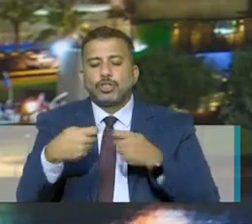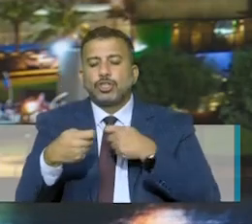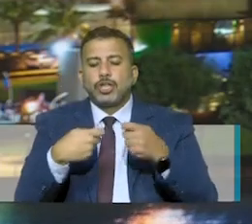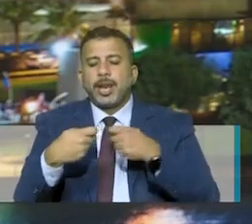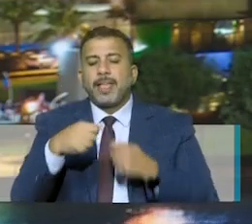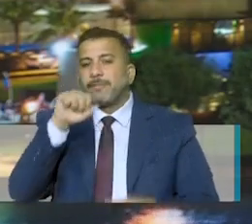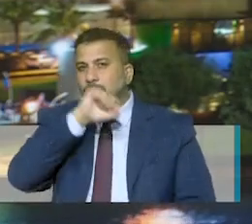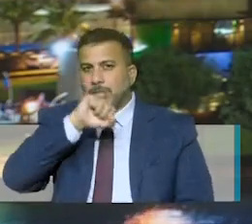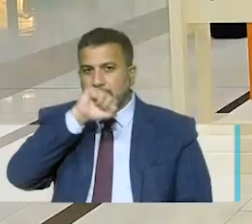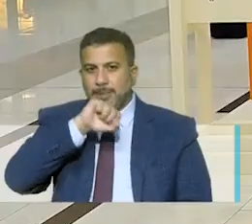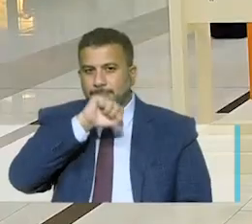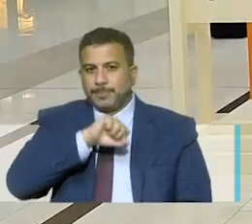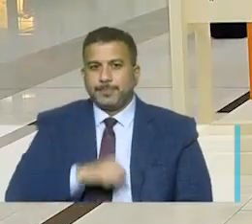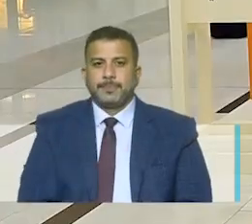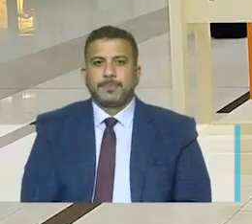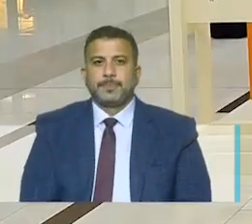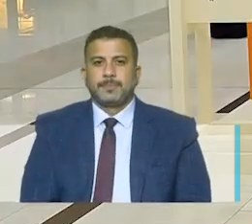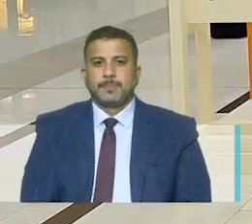بالشارقة.